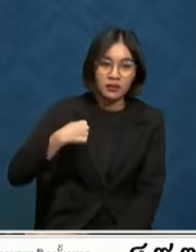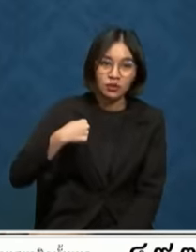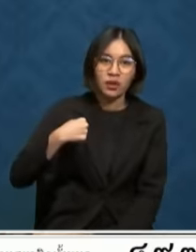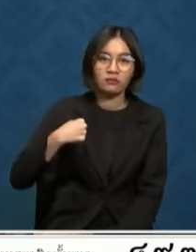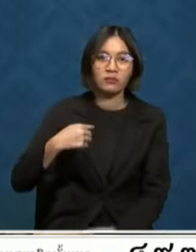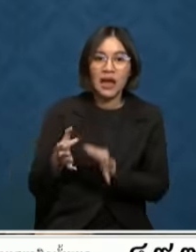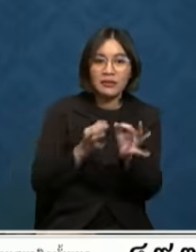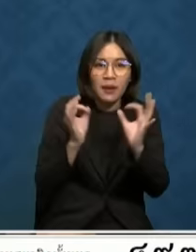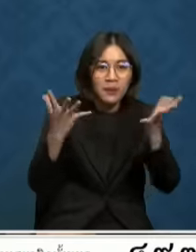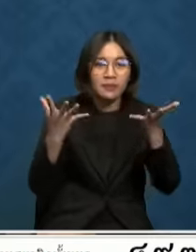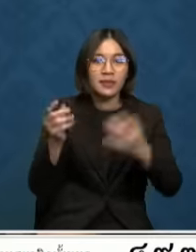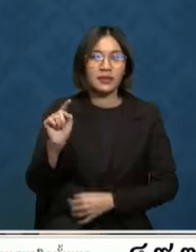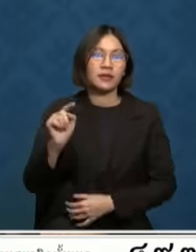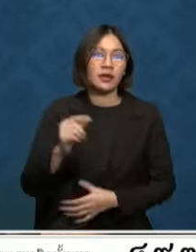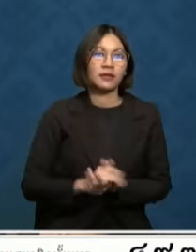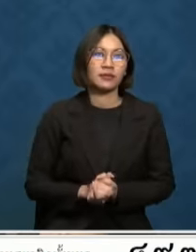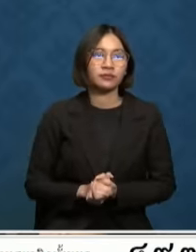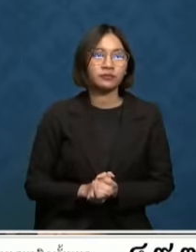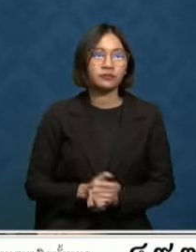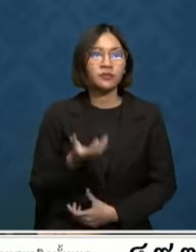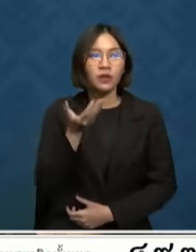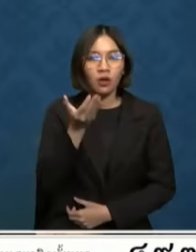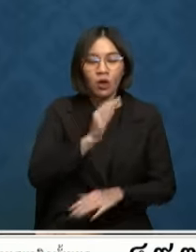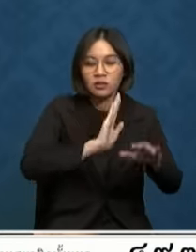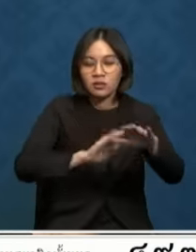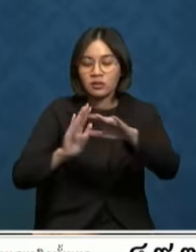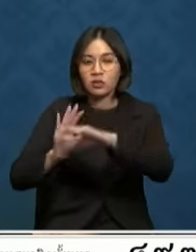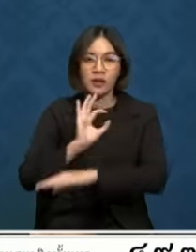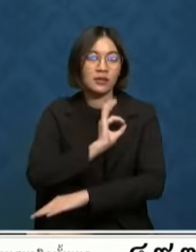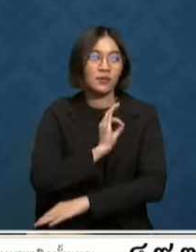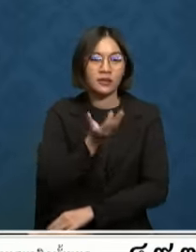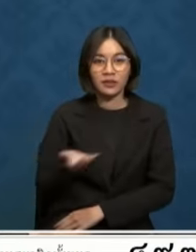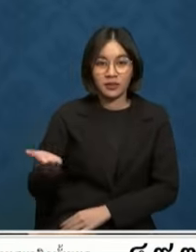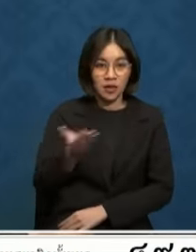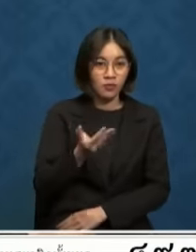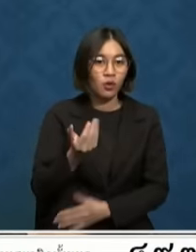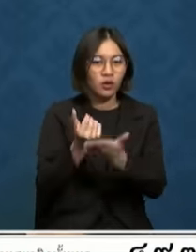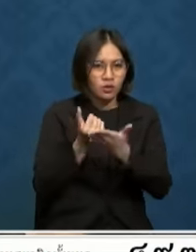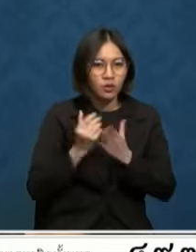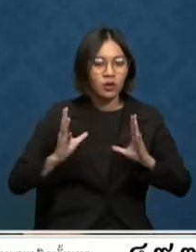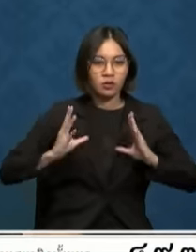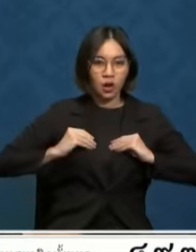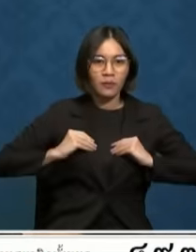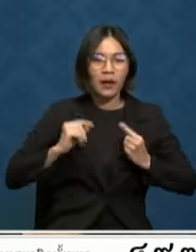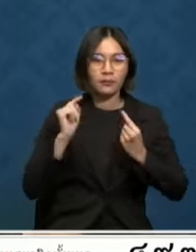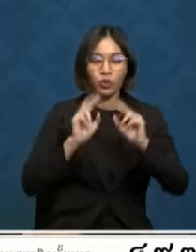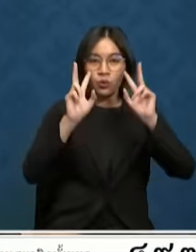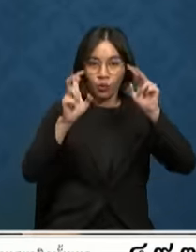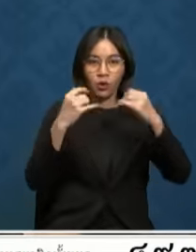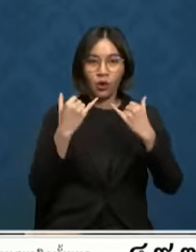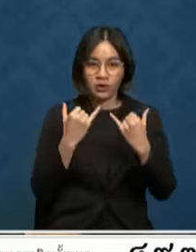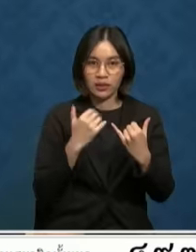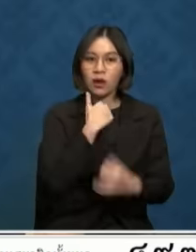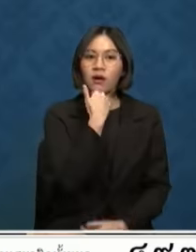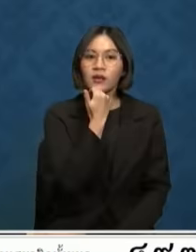ไงจึงขออนุญาตเชิญชวนท่านสมาชิกได้โปรดเห็นด้วยกับยติโดย